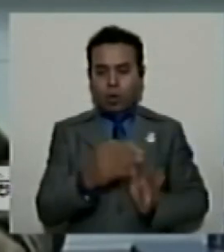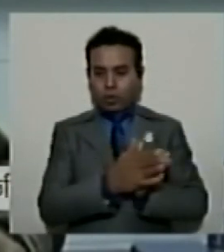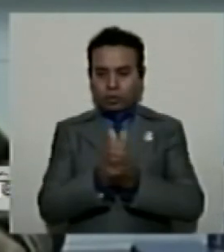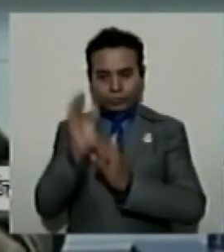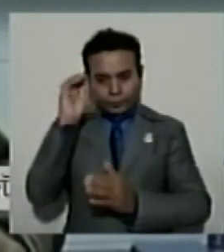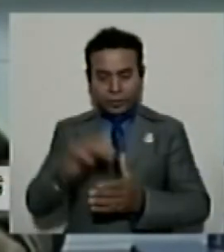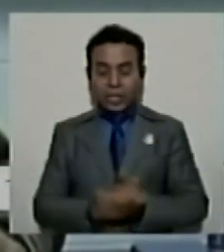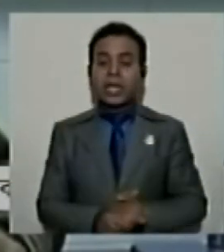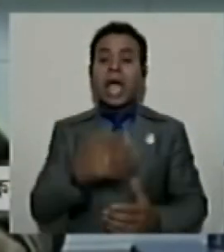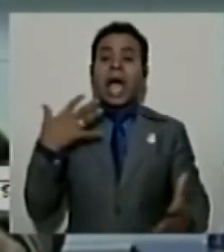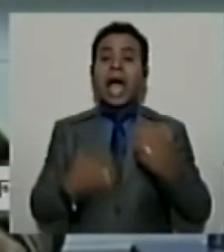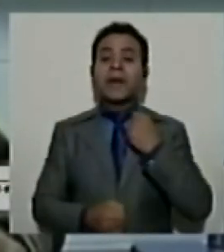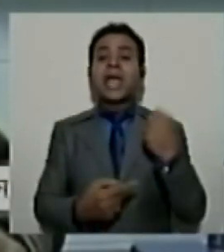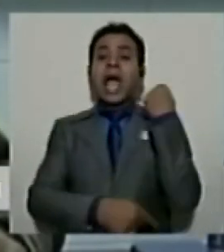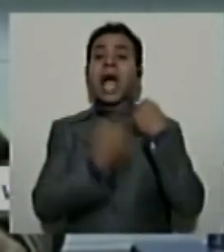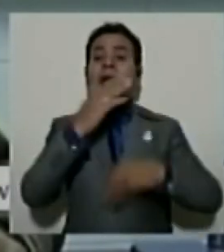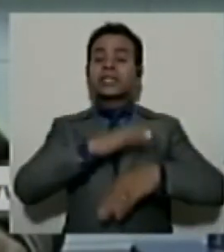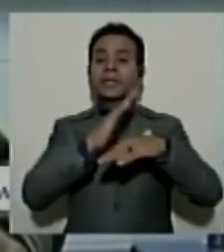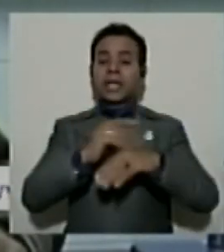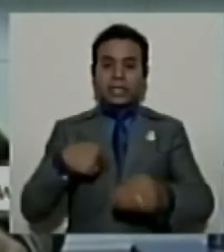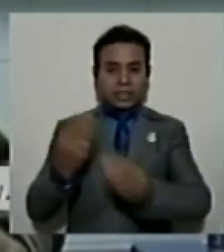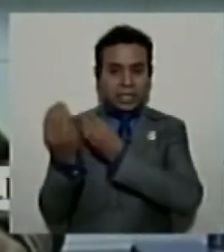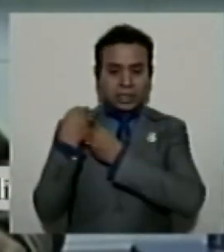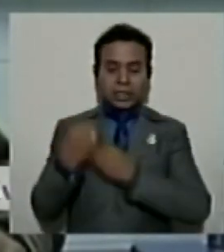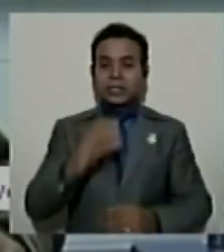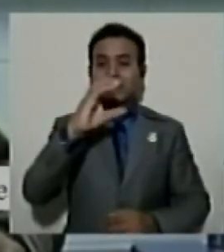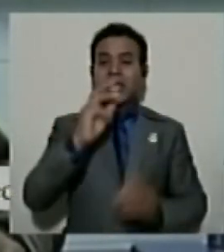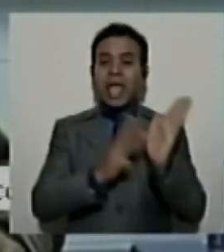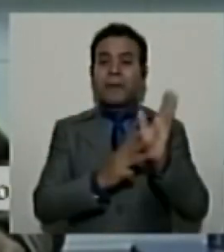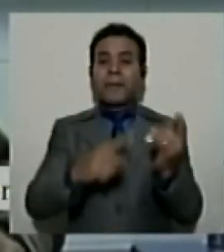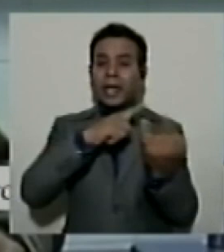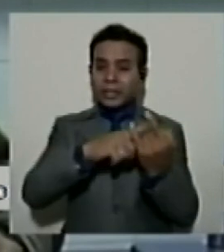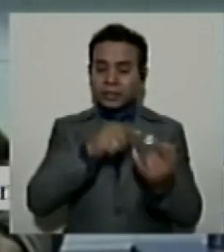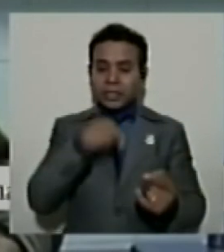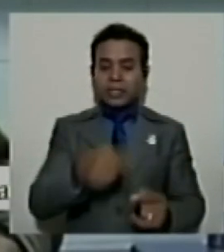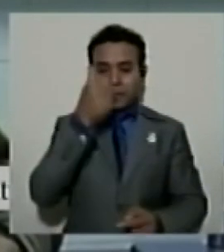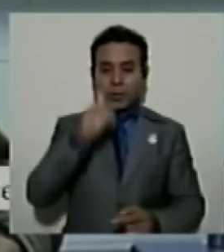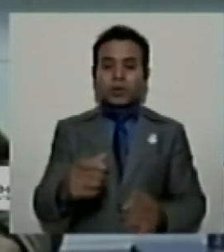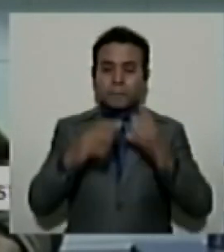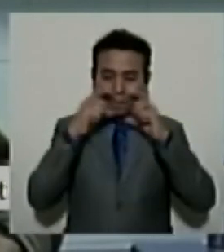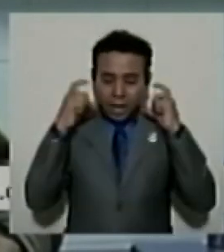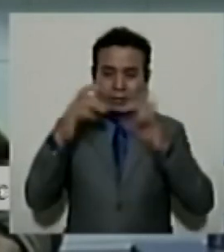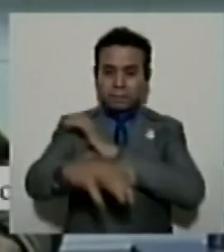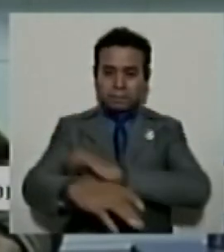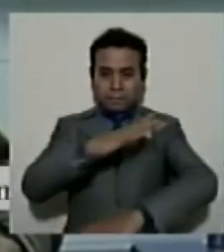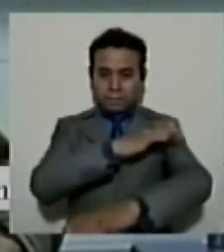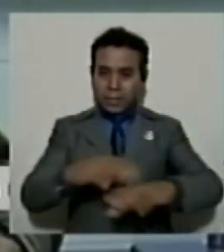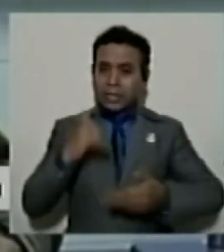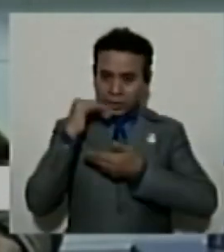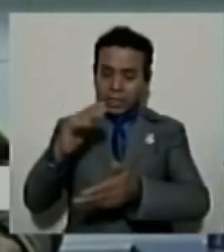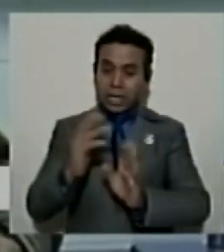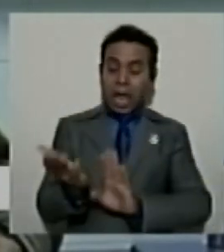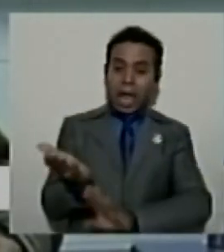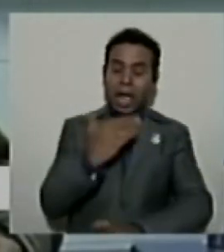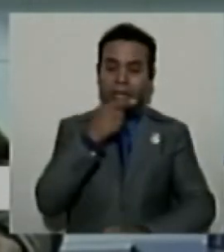টিম আছে, পর্ষদ আছে, তার মাধ্যমে আমরা এগুলো মান নির্ধারণ করে আমরা দিয়ে থাকি এবং এর সাথে যে মূল্য সেটাও আমরা এখানে নির্ধারণ করে